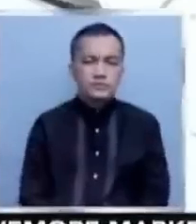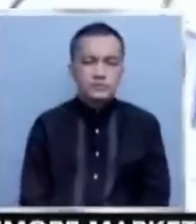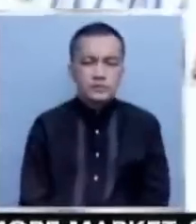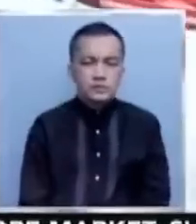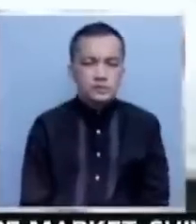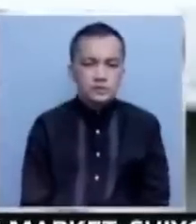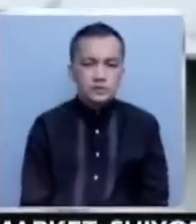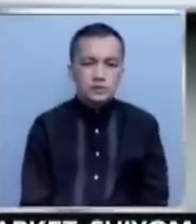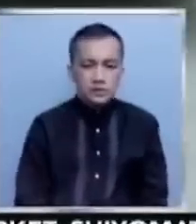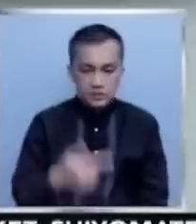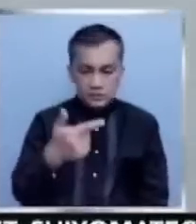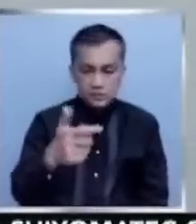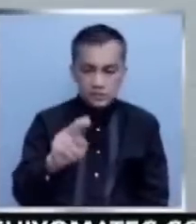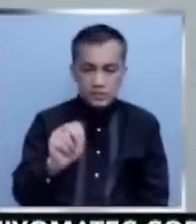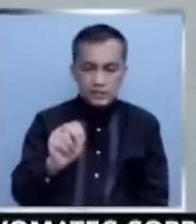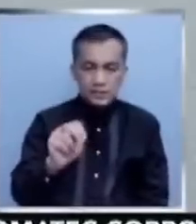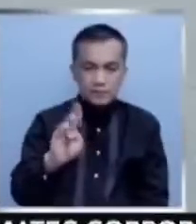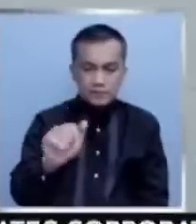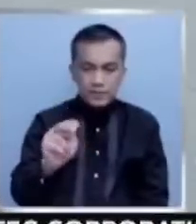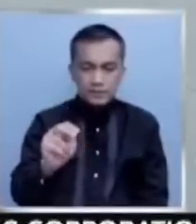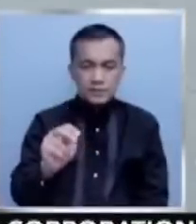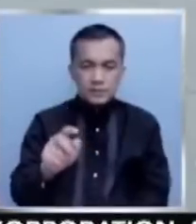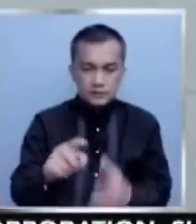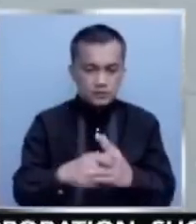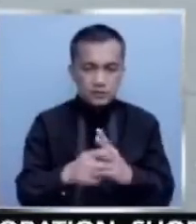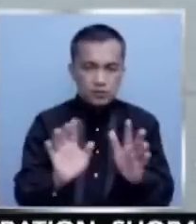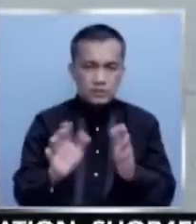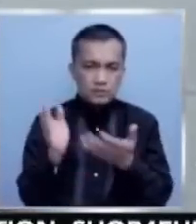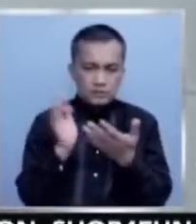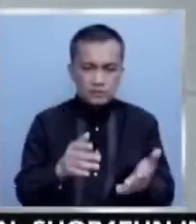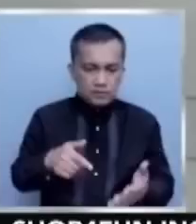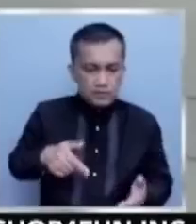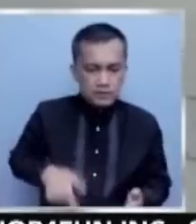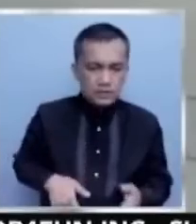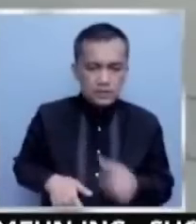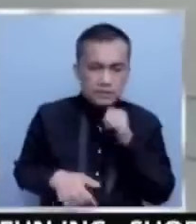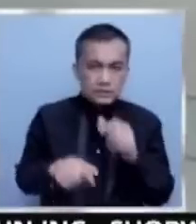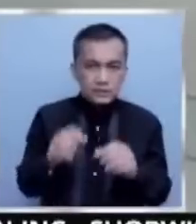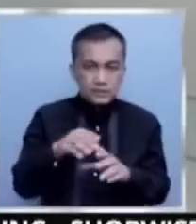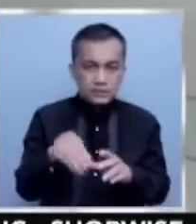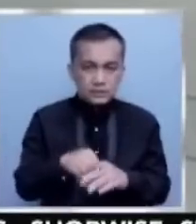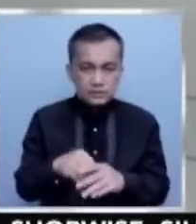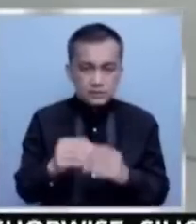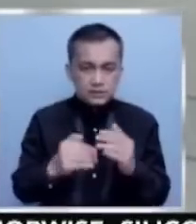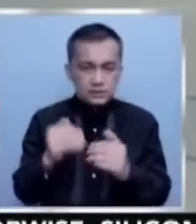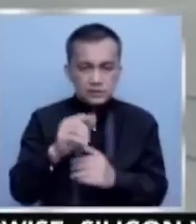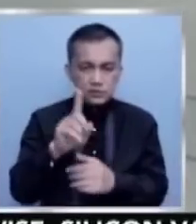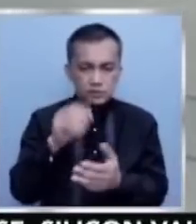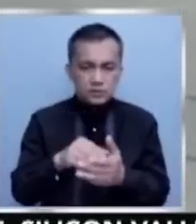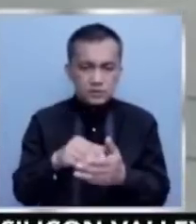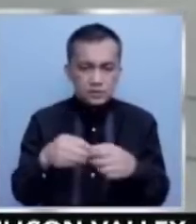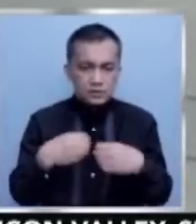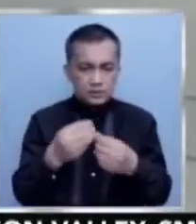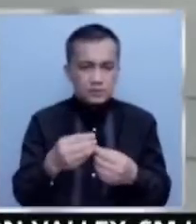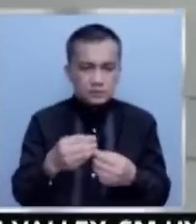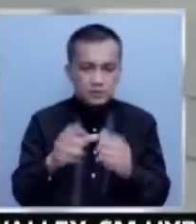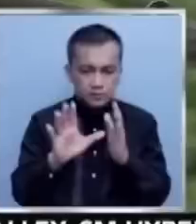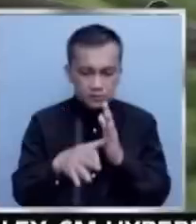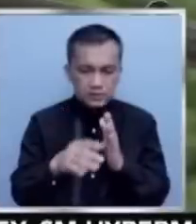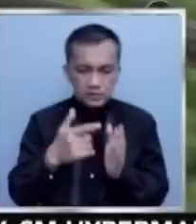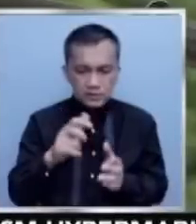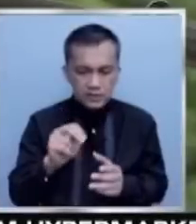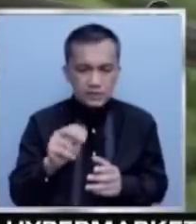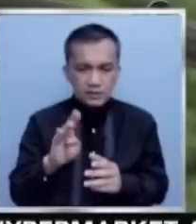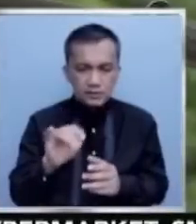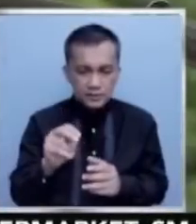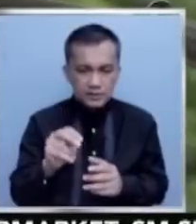ban, huwag nang magdala ng baril kung hindi kayo kasama sa mayigit 1,000 binigyan ng COMELEC ng gun ban exemption.